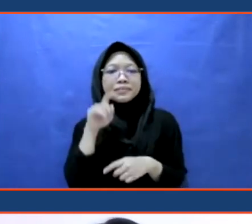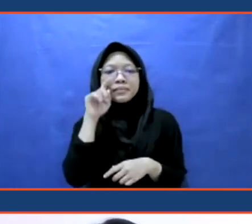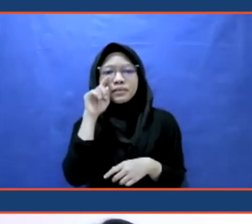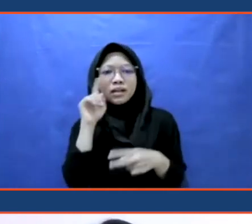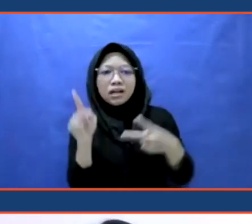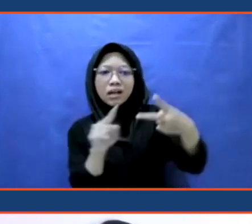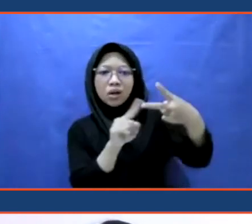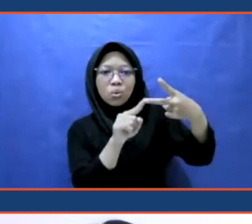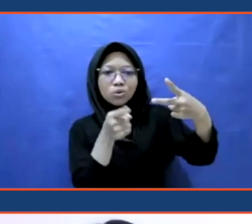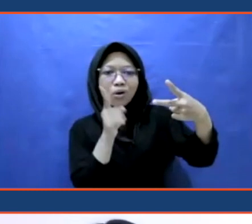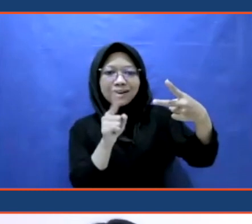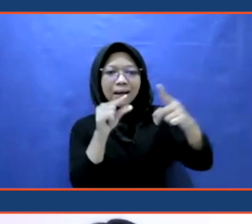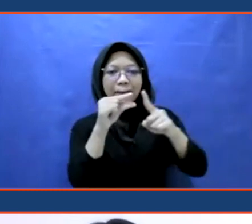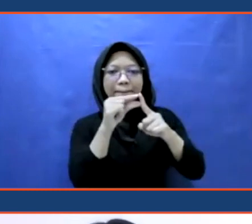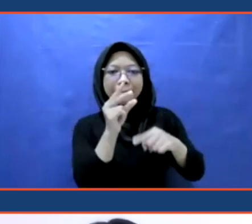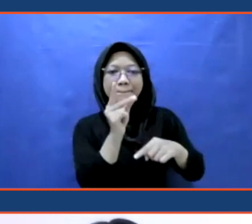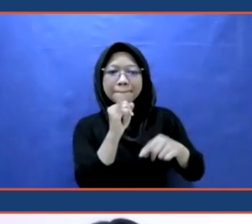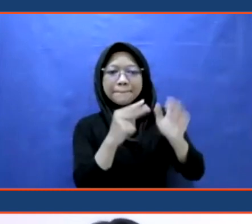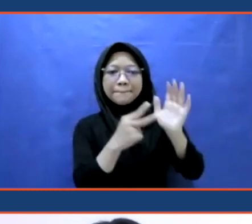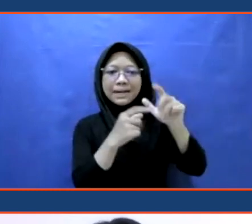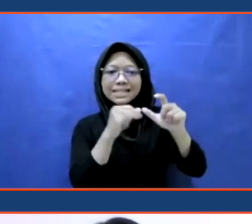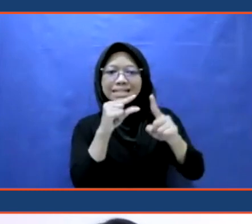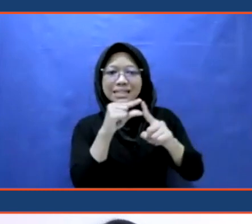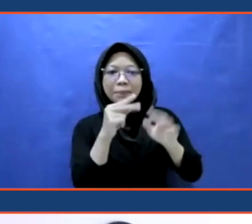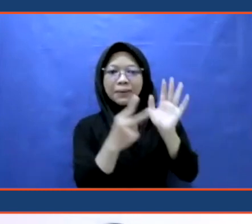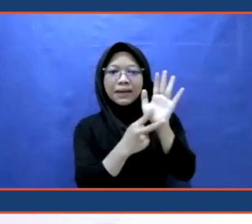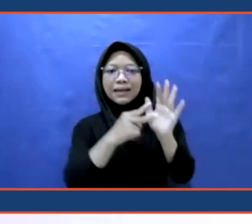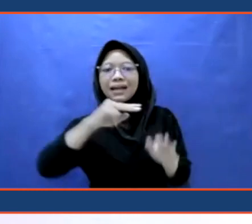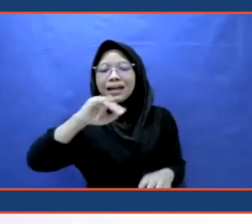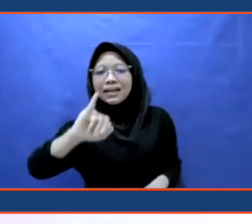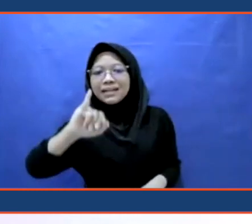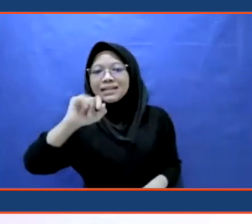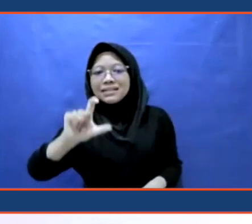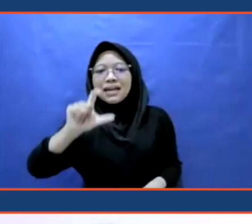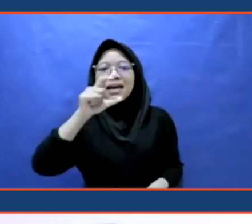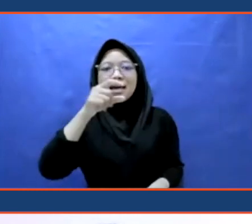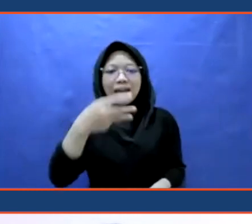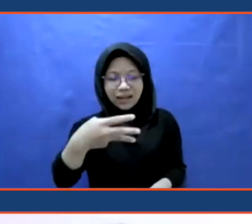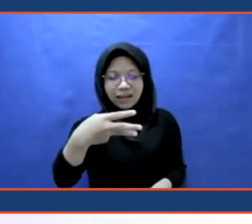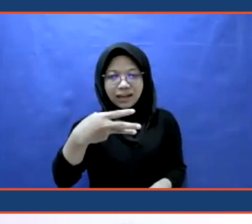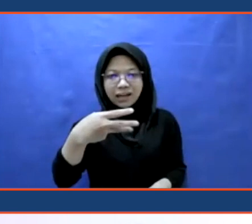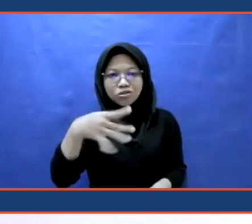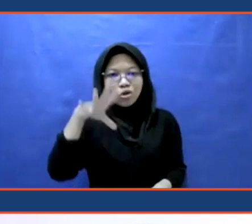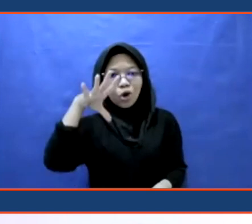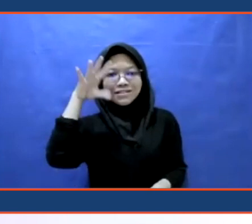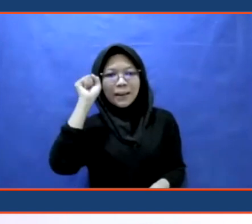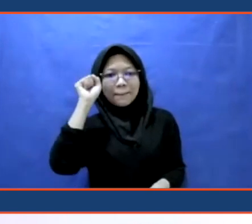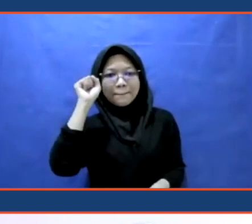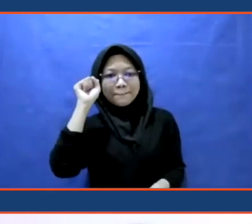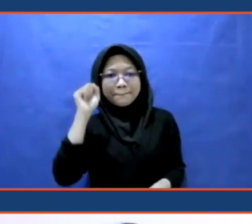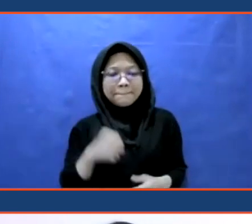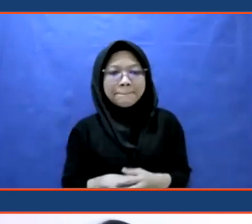ini singkatan dari normal inclusive and Interactive comprehensible and consistent